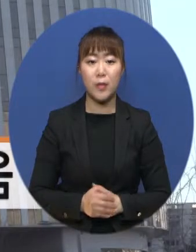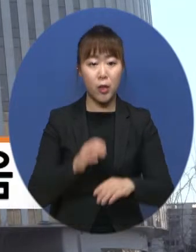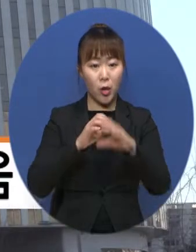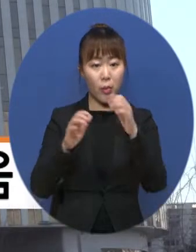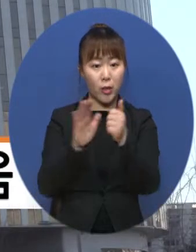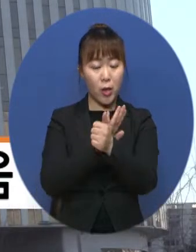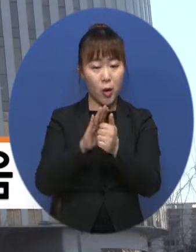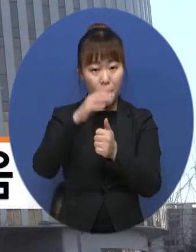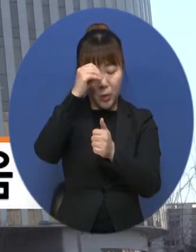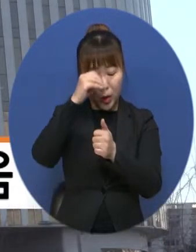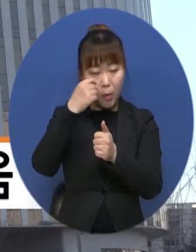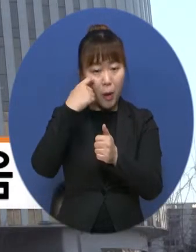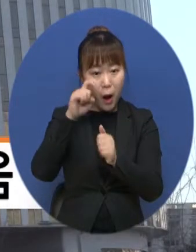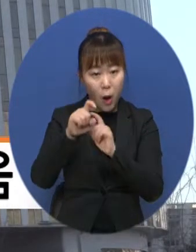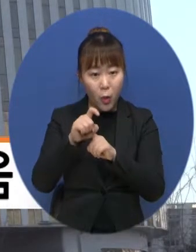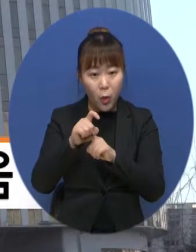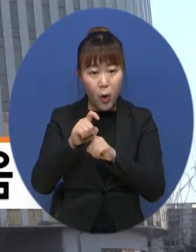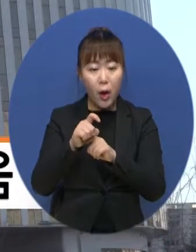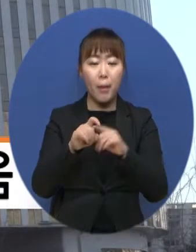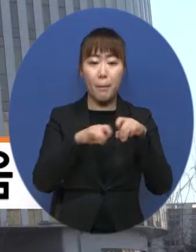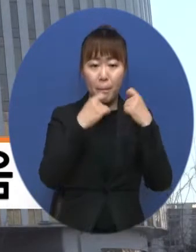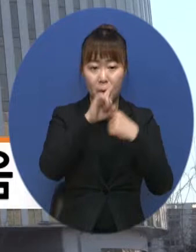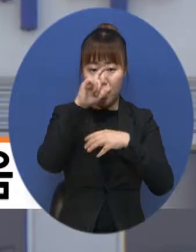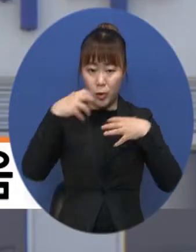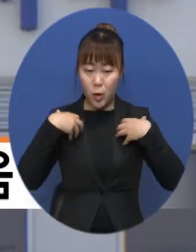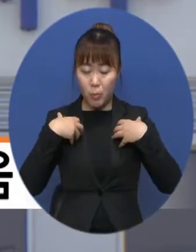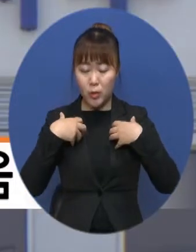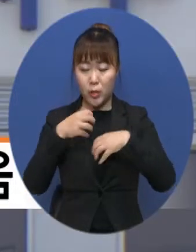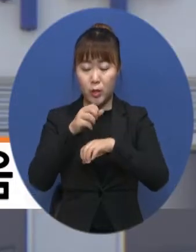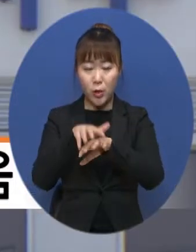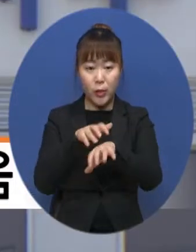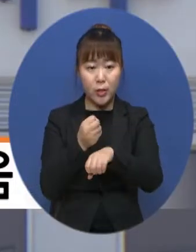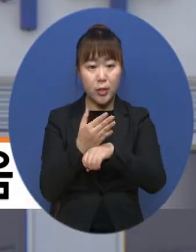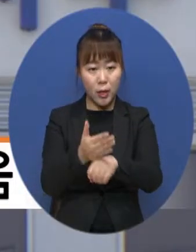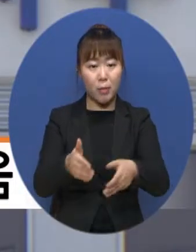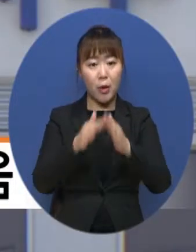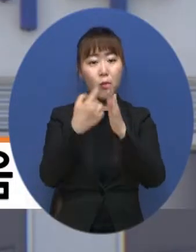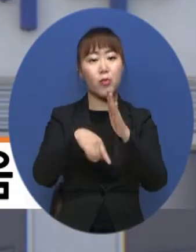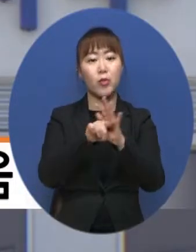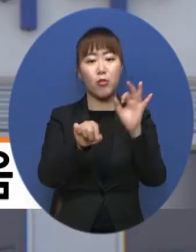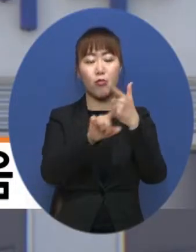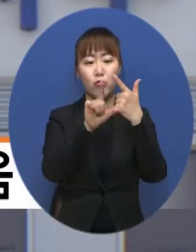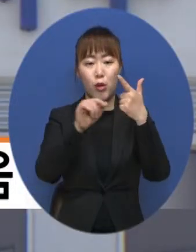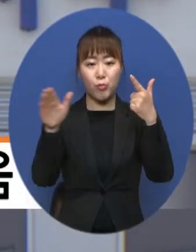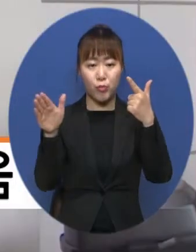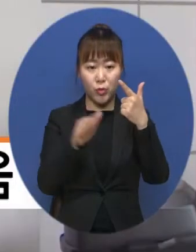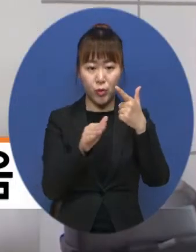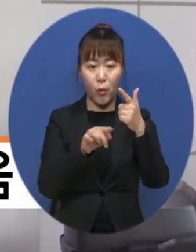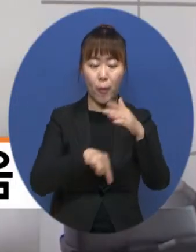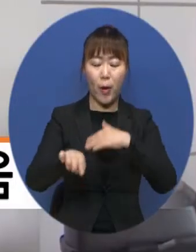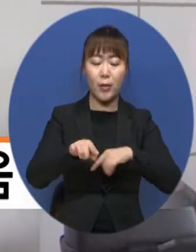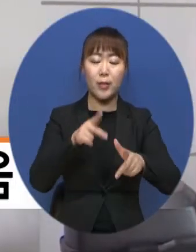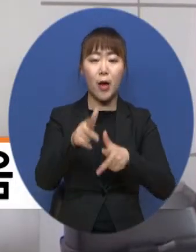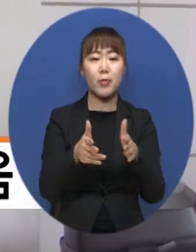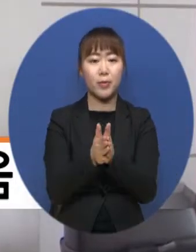커뮤니티케어 모델을 발굴하고 민관협력 전달체계를 구축하기 위해 오는 6월부터 선도사업이